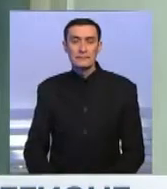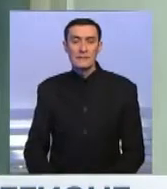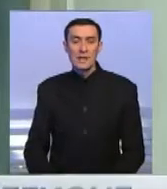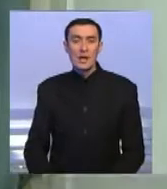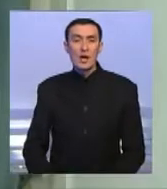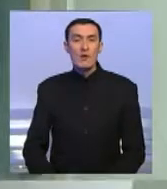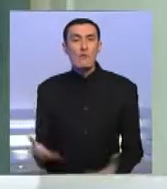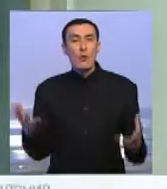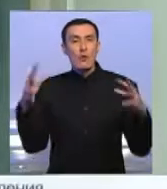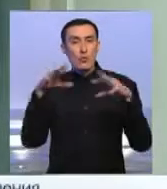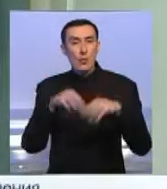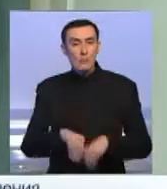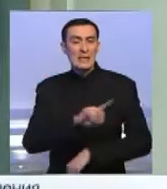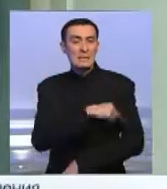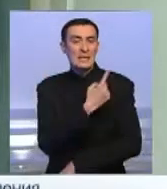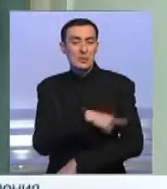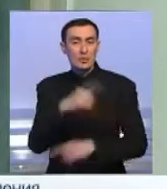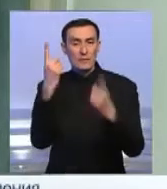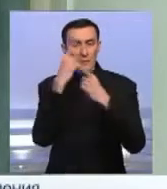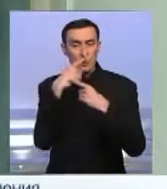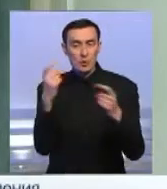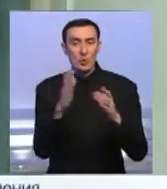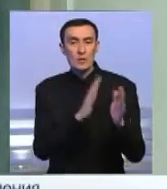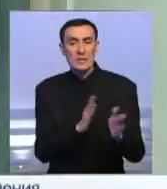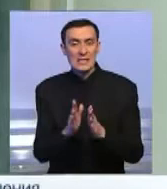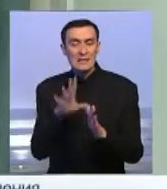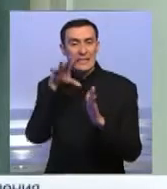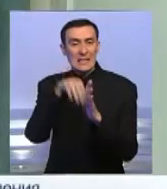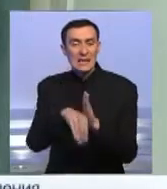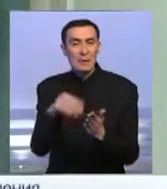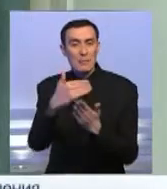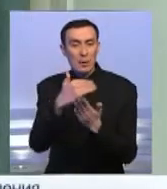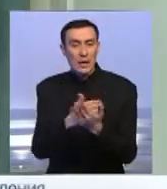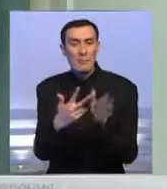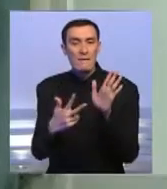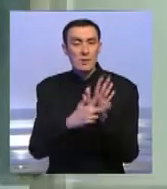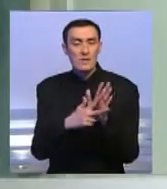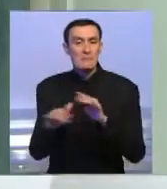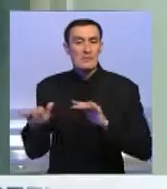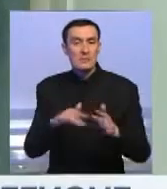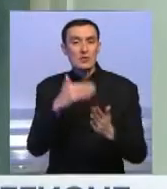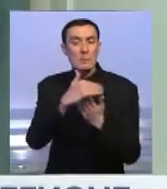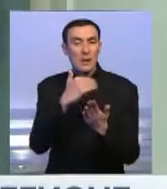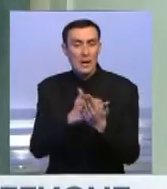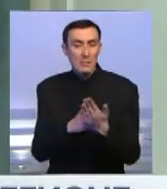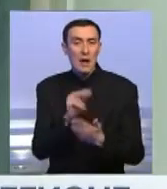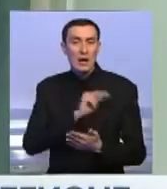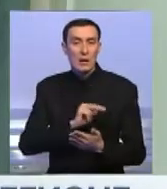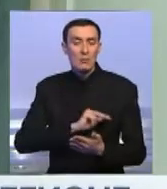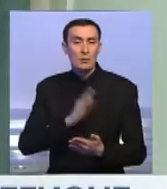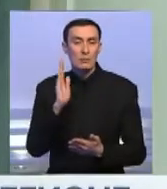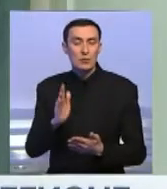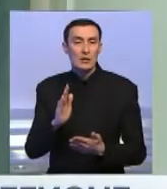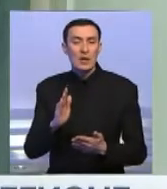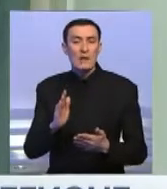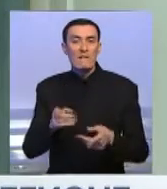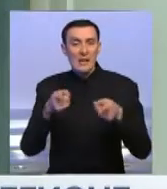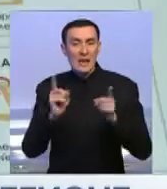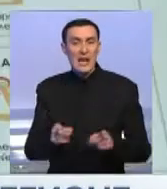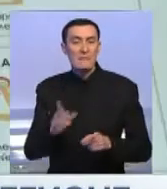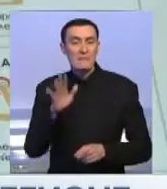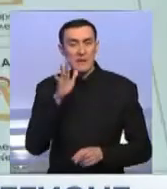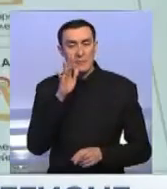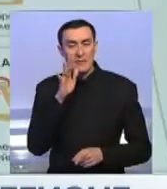В комплексную медицинскую информационную систему интегрированы 8 действующих программ. Работать она будет в режиме реального